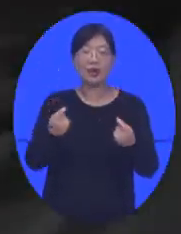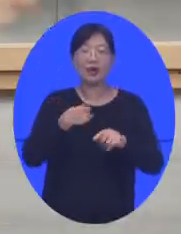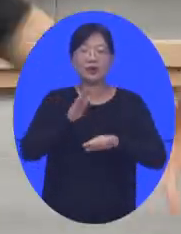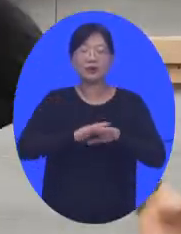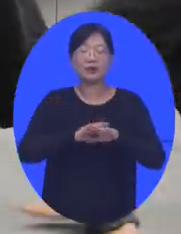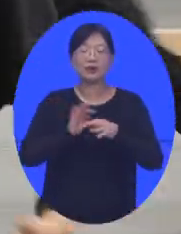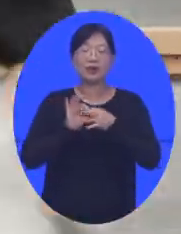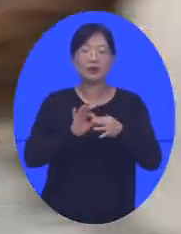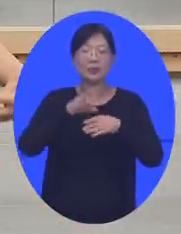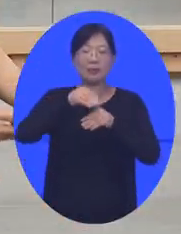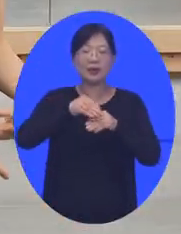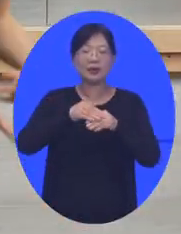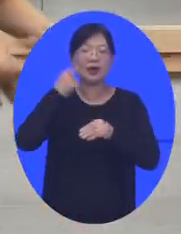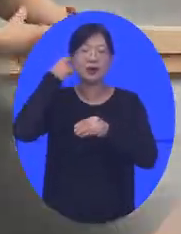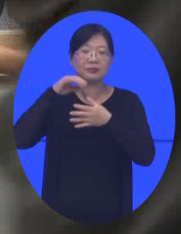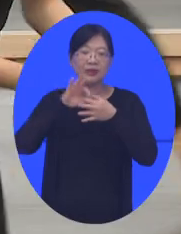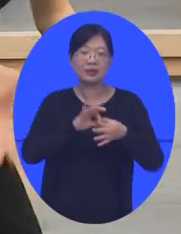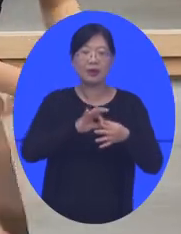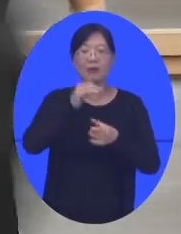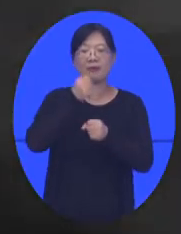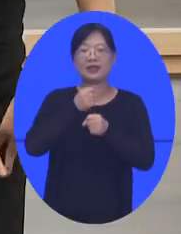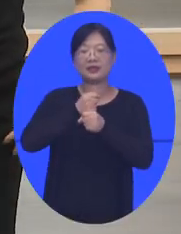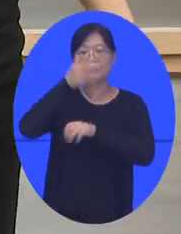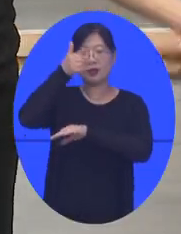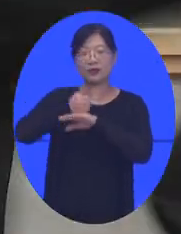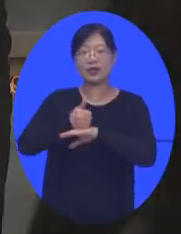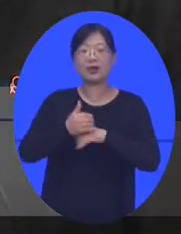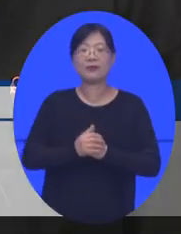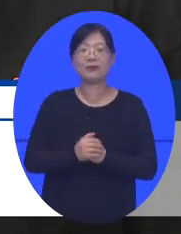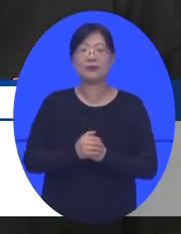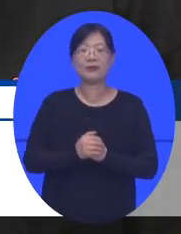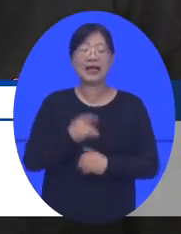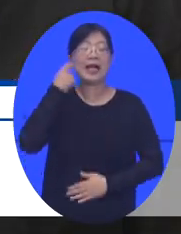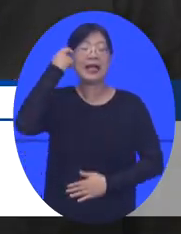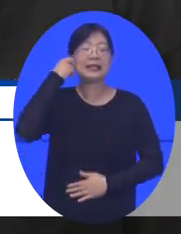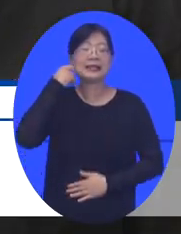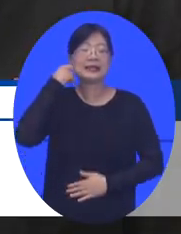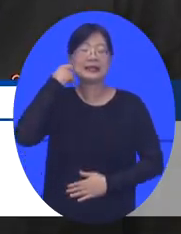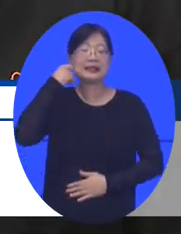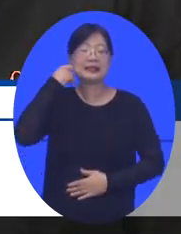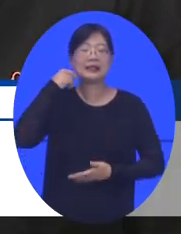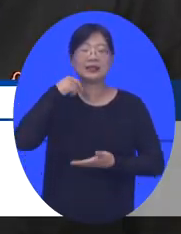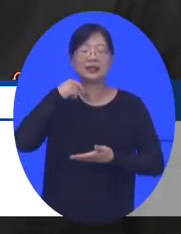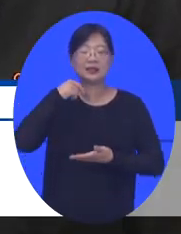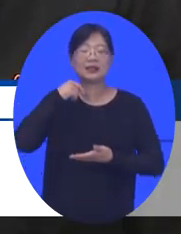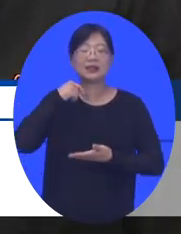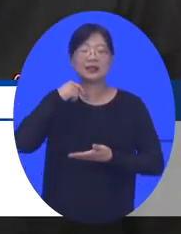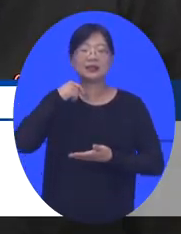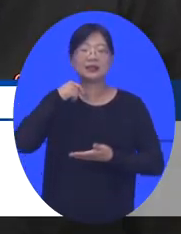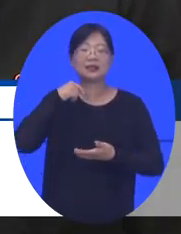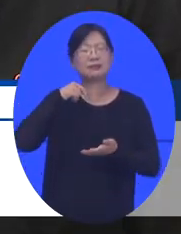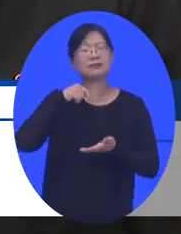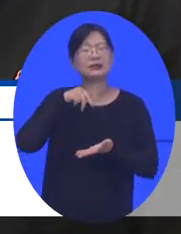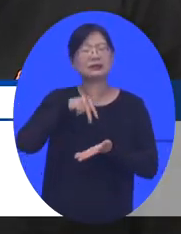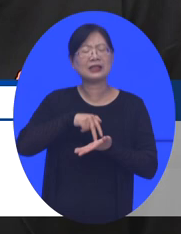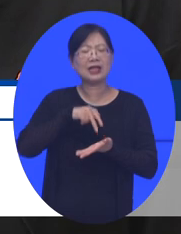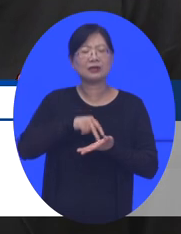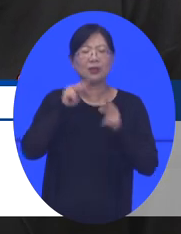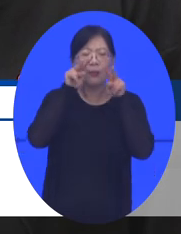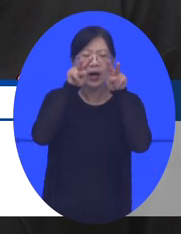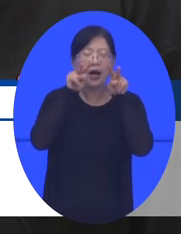손으로 수없이 만지고 느끼며 만들어낸 결과입니다. 느낌적인 걸알 수가 없기